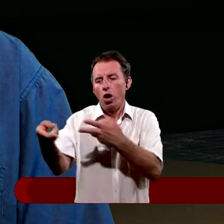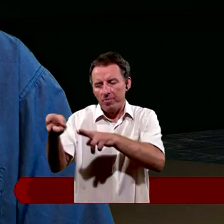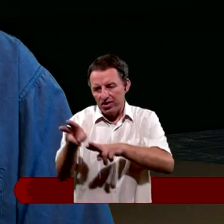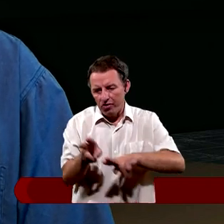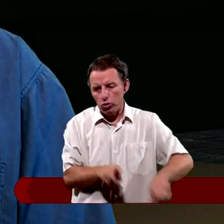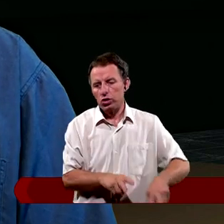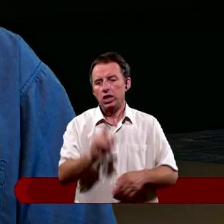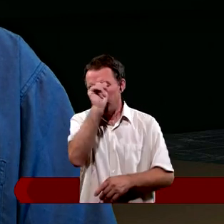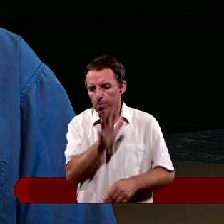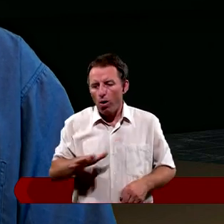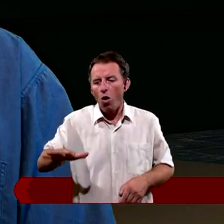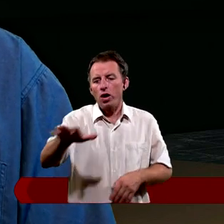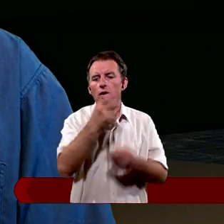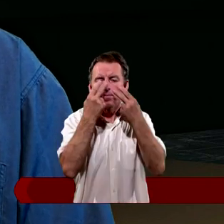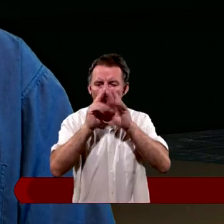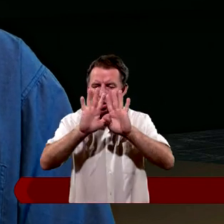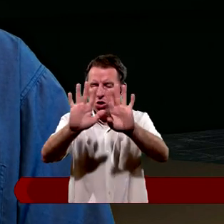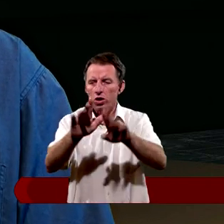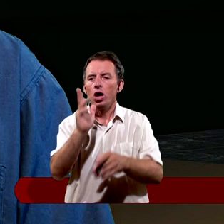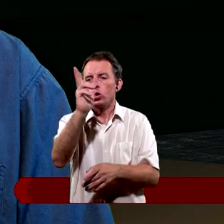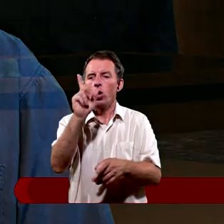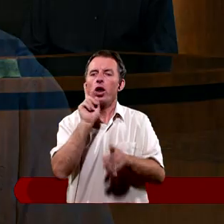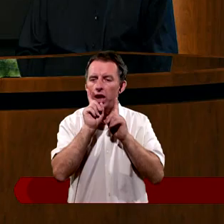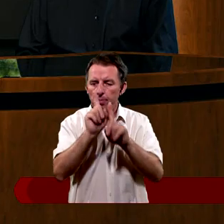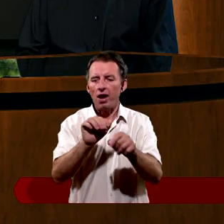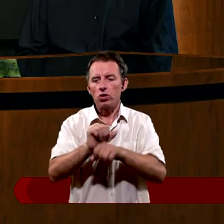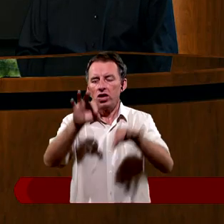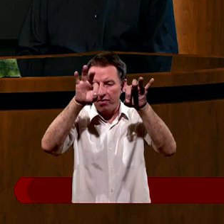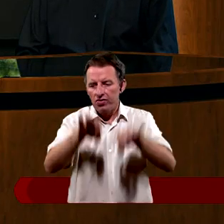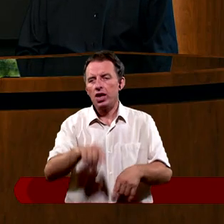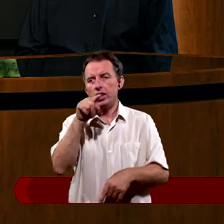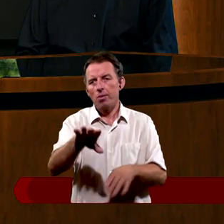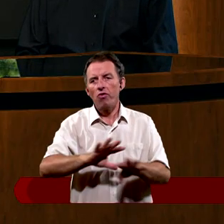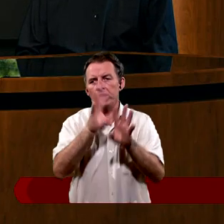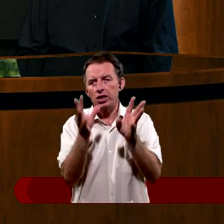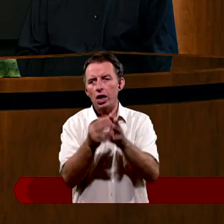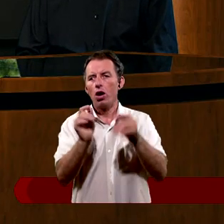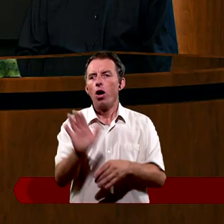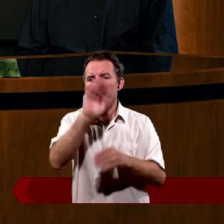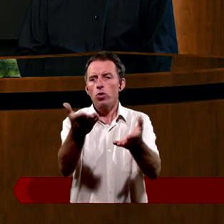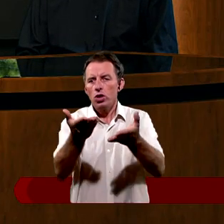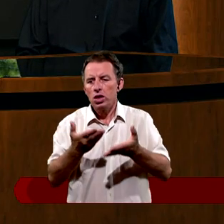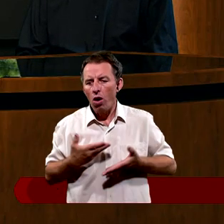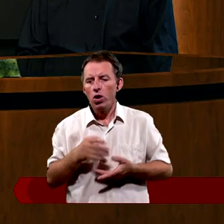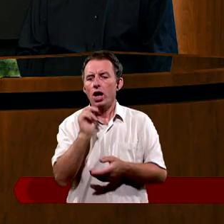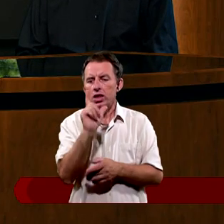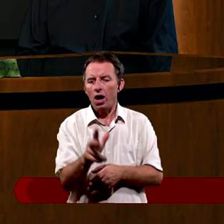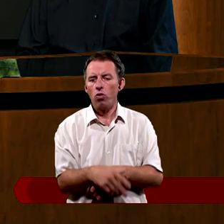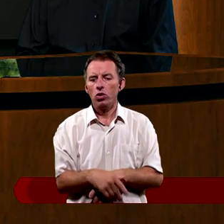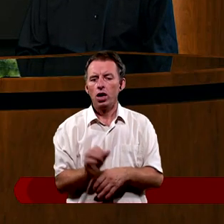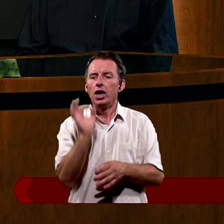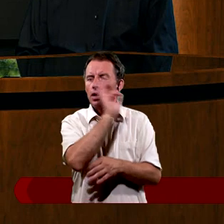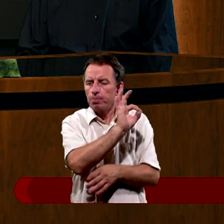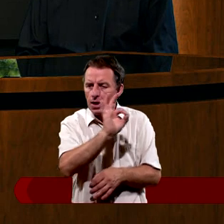tą przyjaźń i pokazać, kto naprawdę jest winien temu wszystkiemu. I Bóg dał